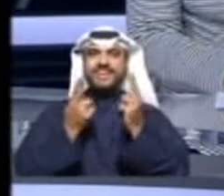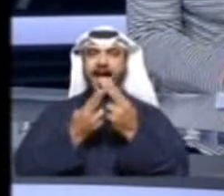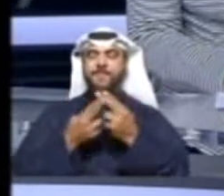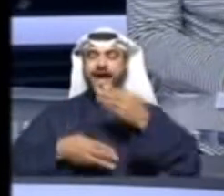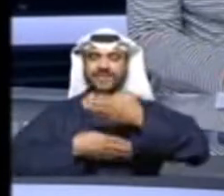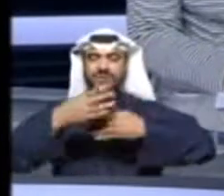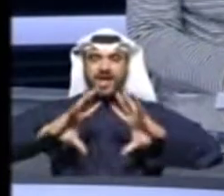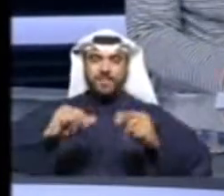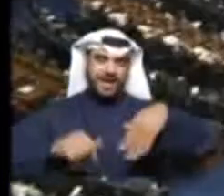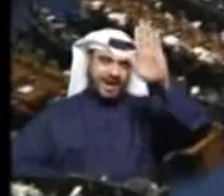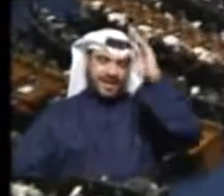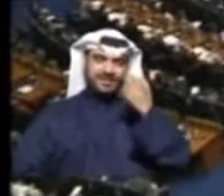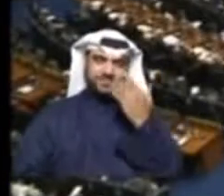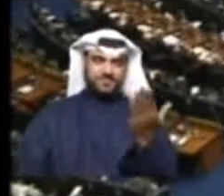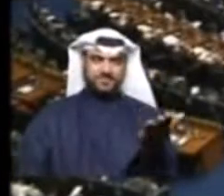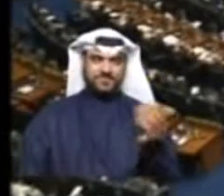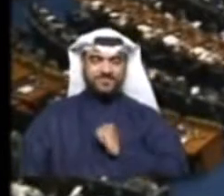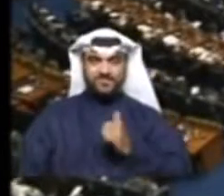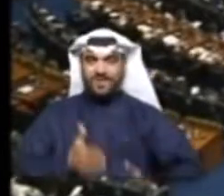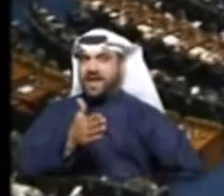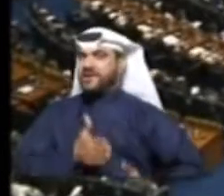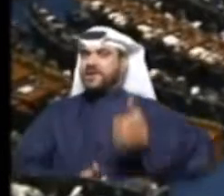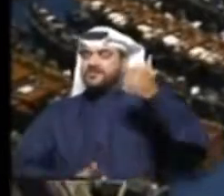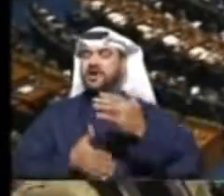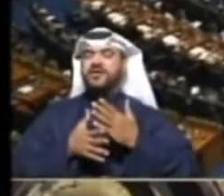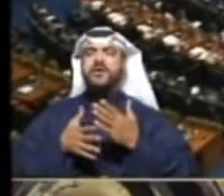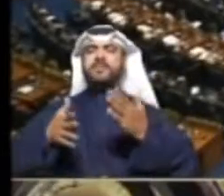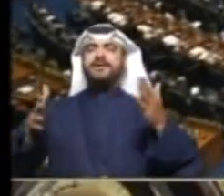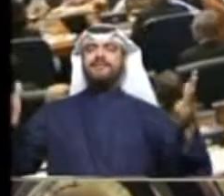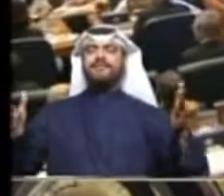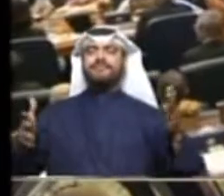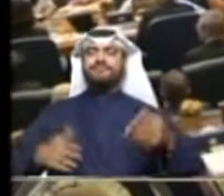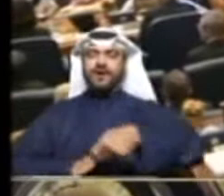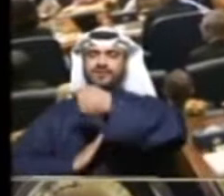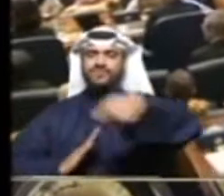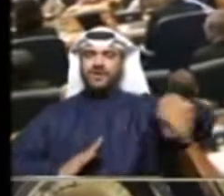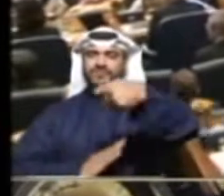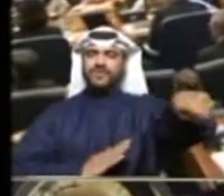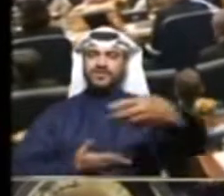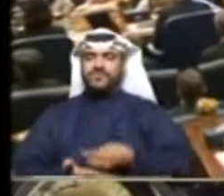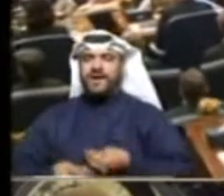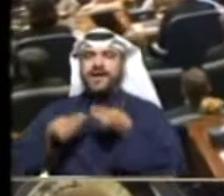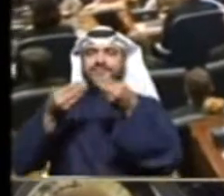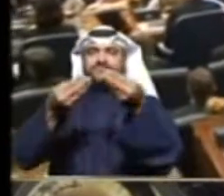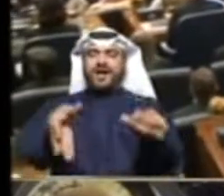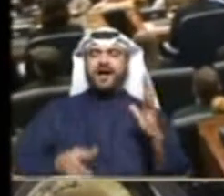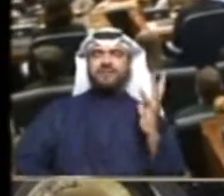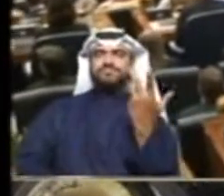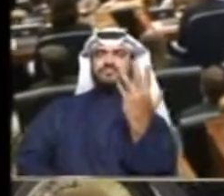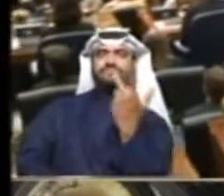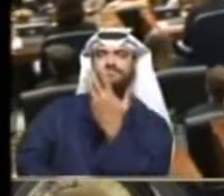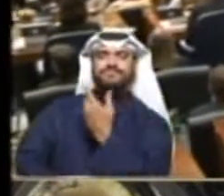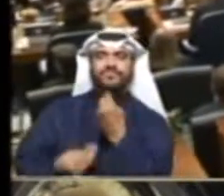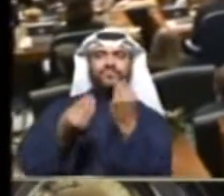في العراق. بنجاح كبير واستحقاقات سخية، اختتمت أمس فعاليات مؤتمر الكويت